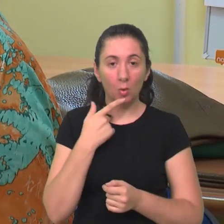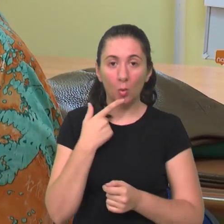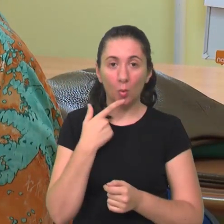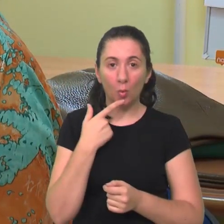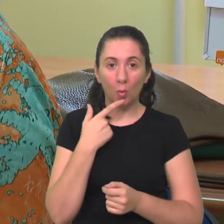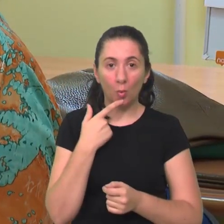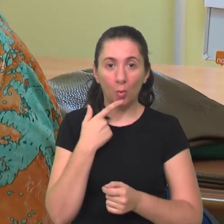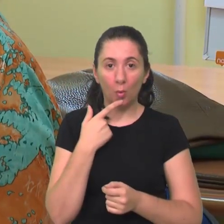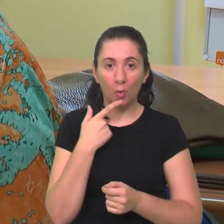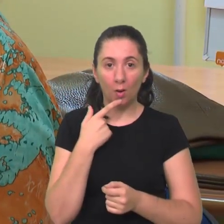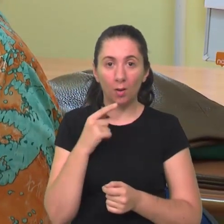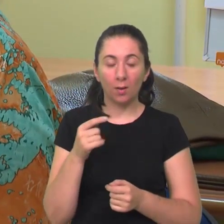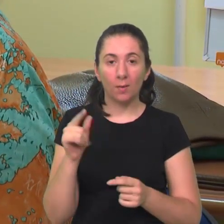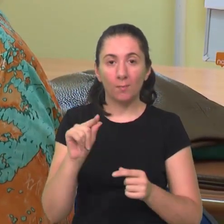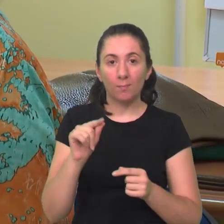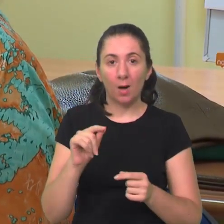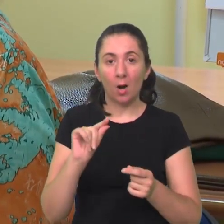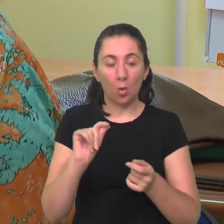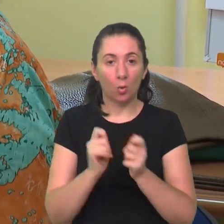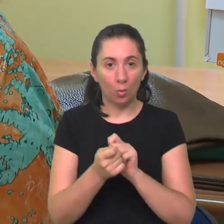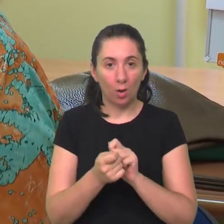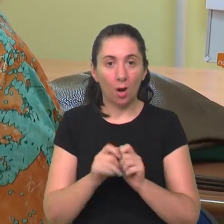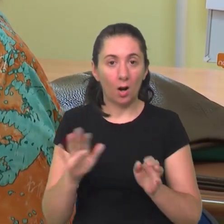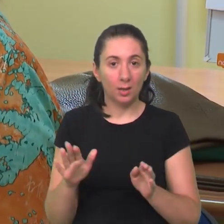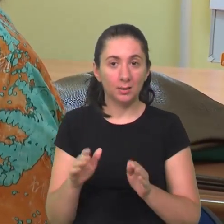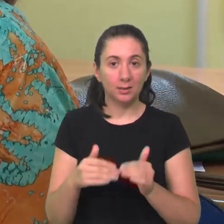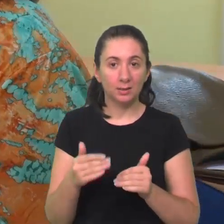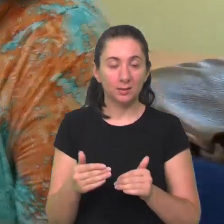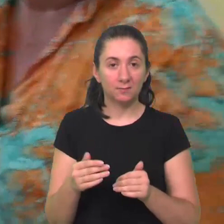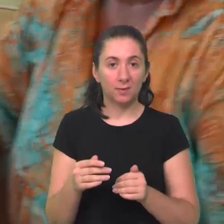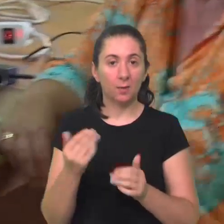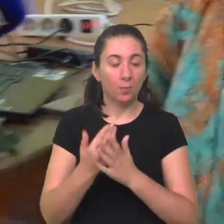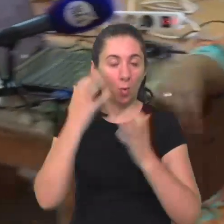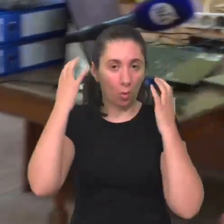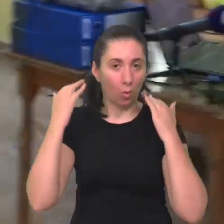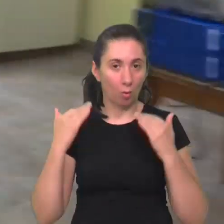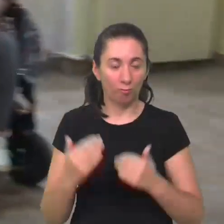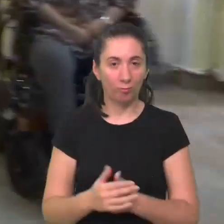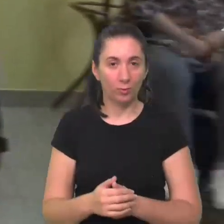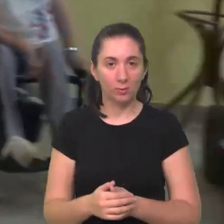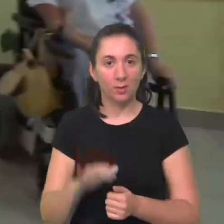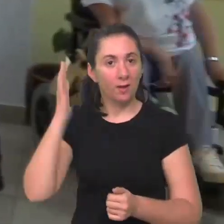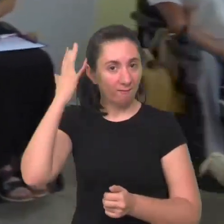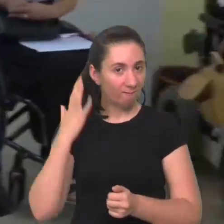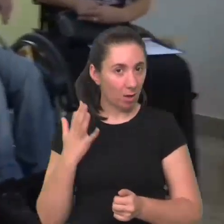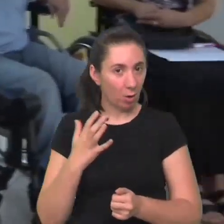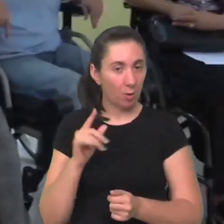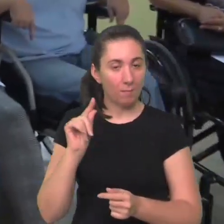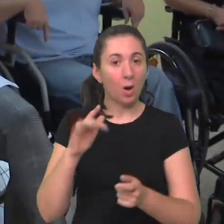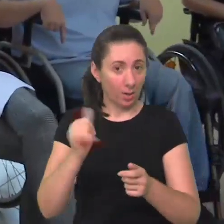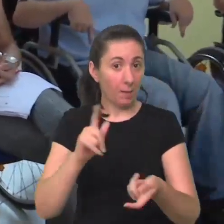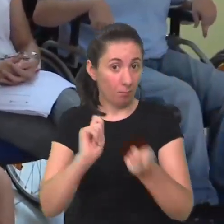je nekako balovita i malo divlja, sve nam treba početi rasti ponovno. Balovita i malo divlja,